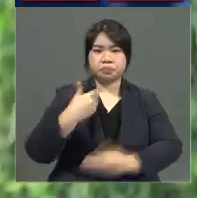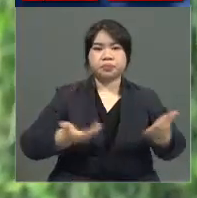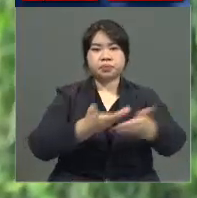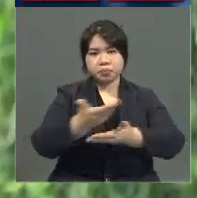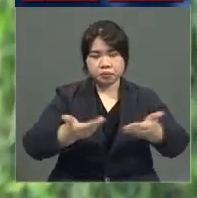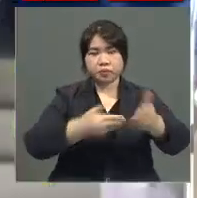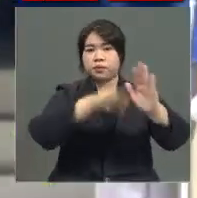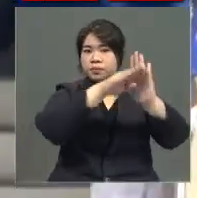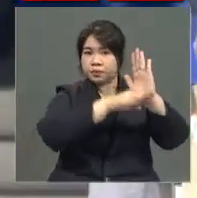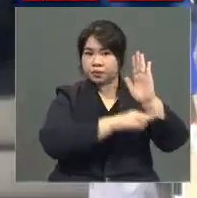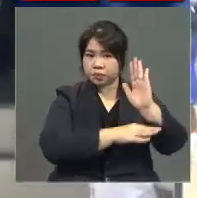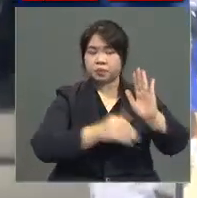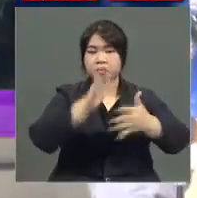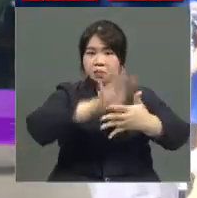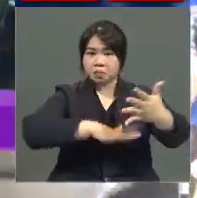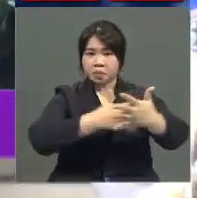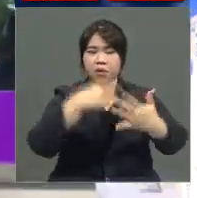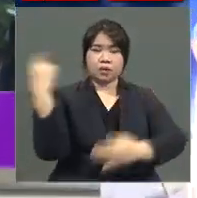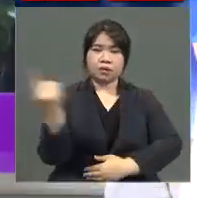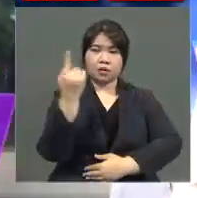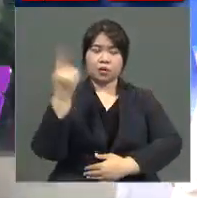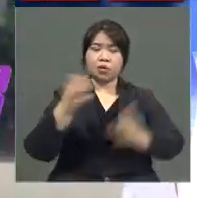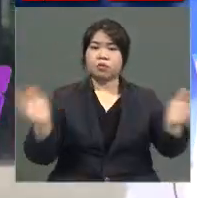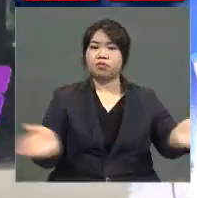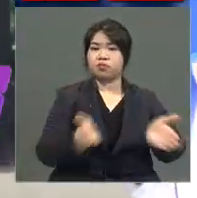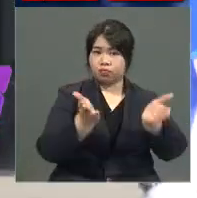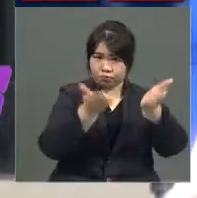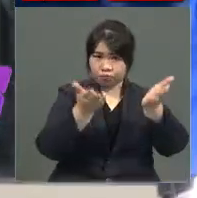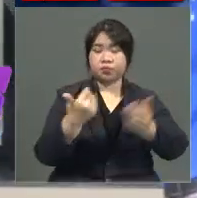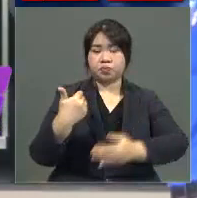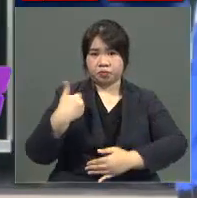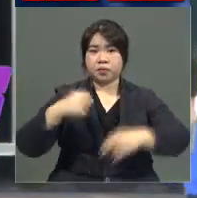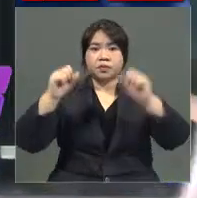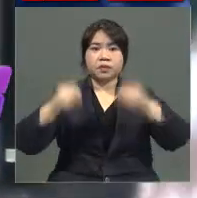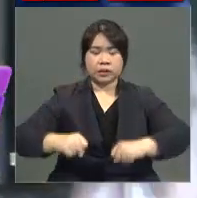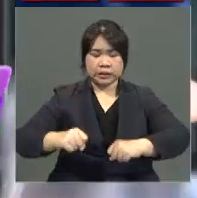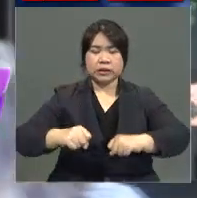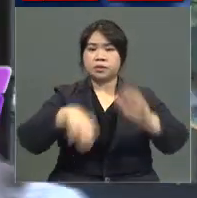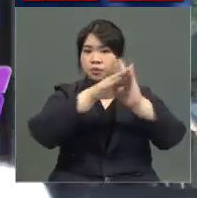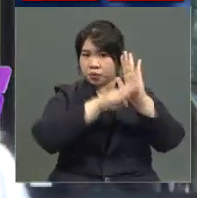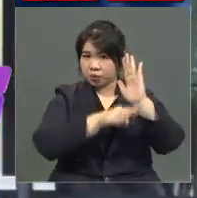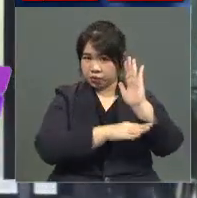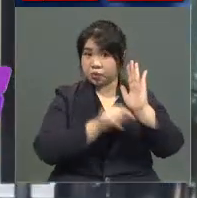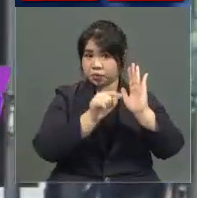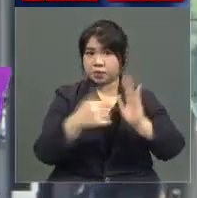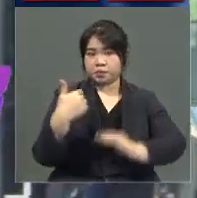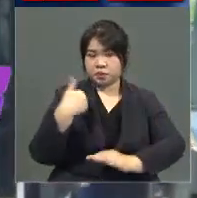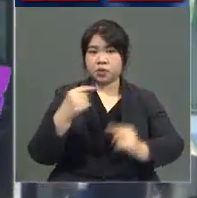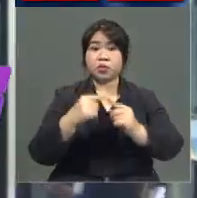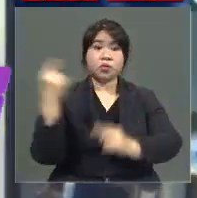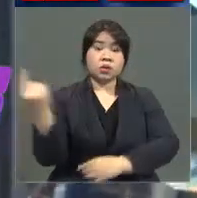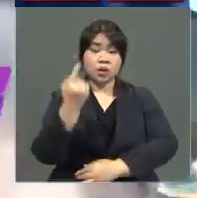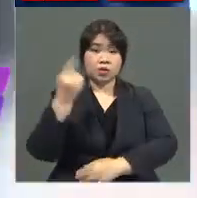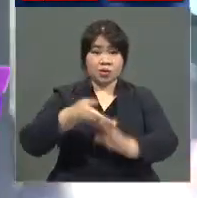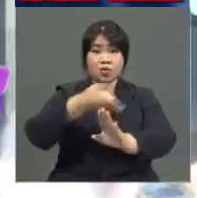พิจารณารายละเอียดมาตรการกระตุ้นการท่องเที่ยวในประเทศหลังจากมีมติเห็นชอบหลักการมาตรการการท่องเที่